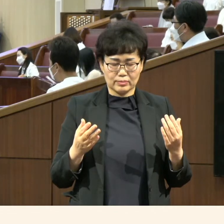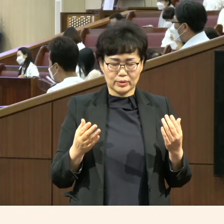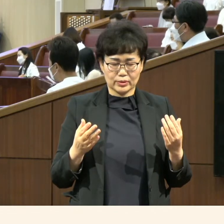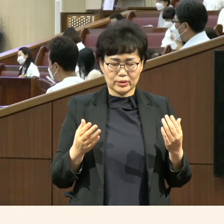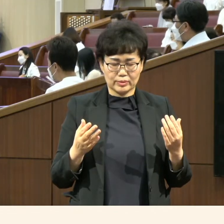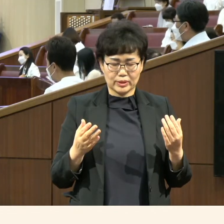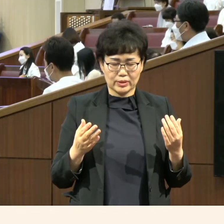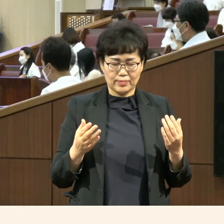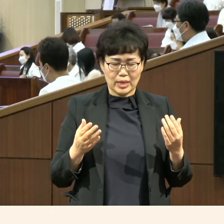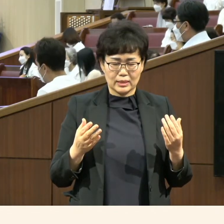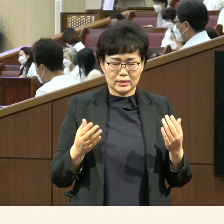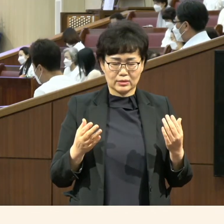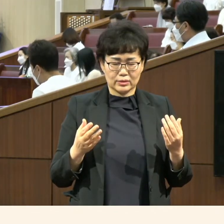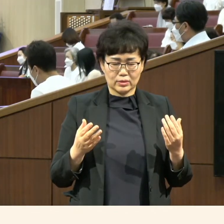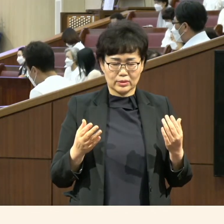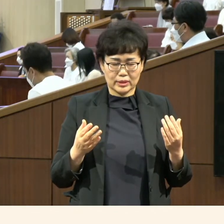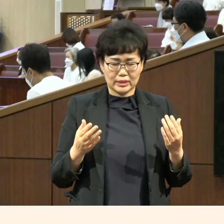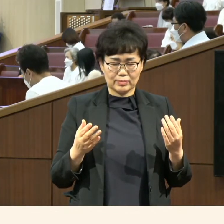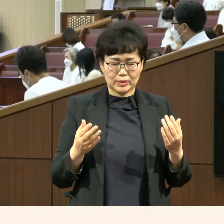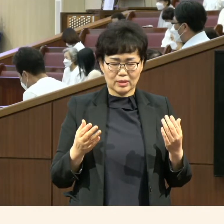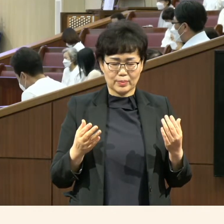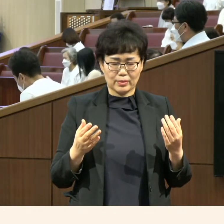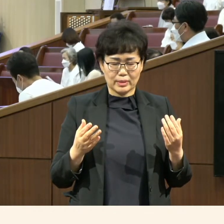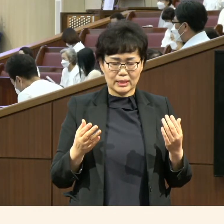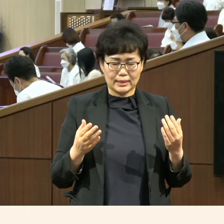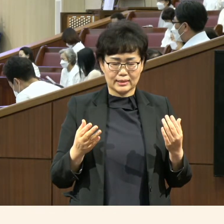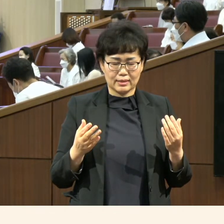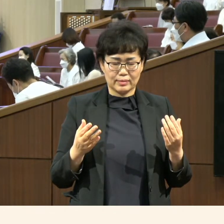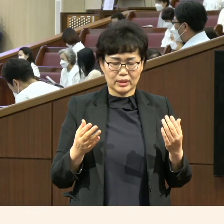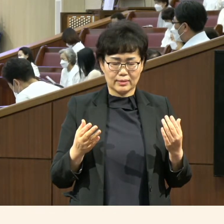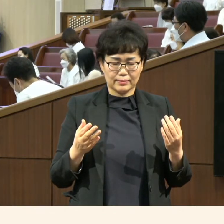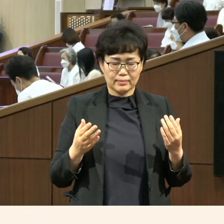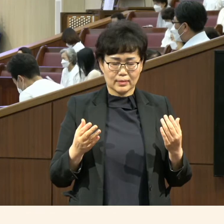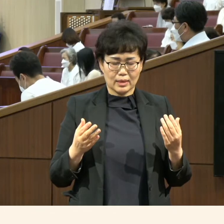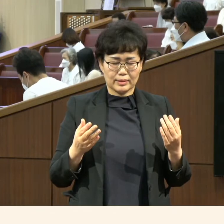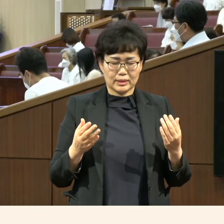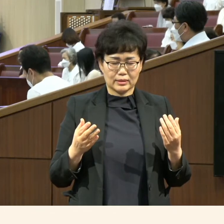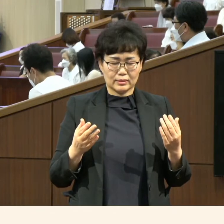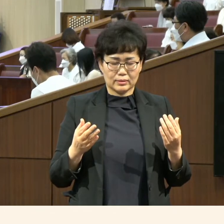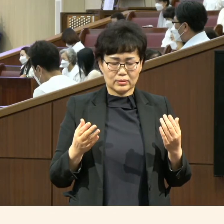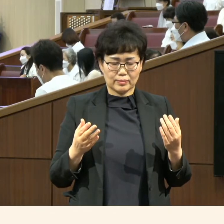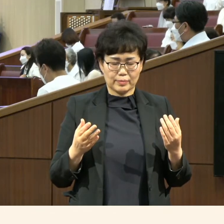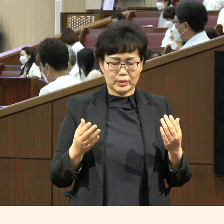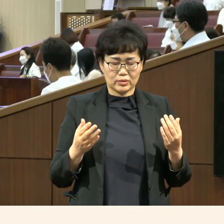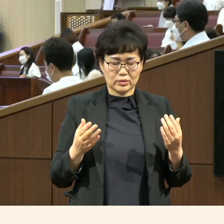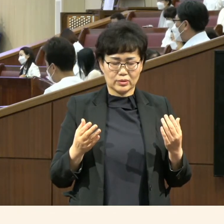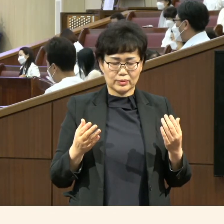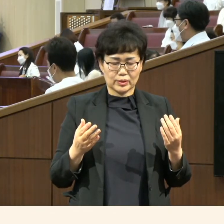하나님, 우리